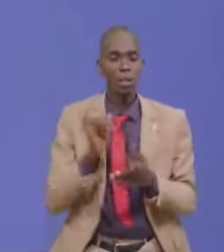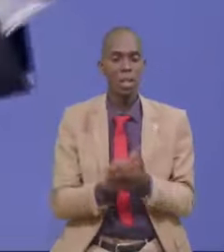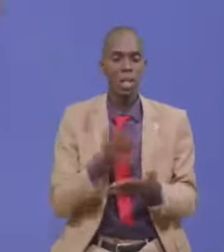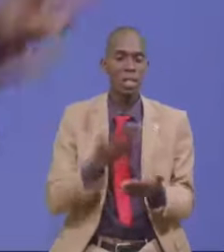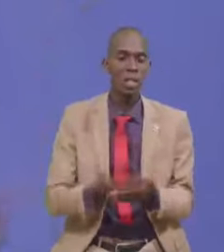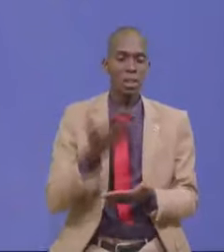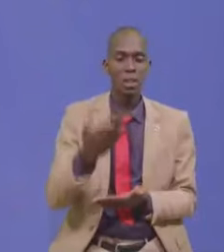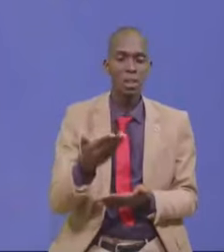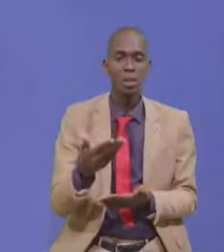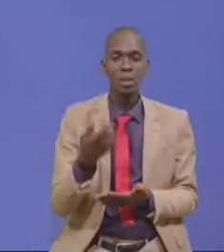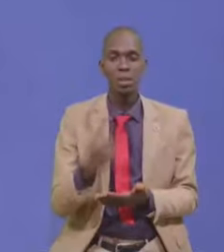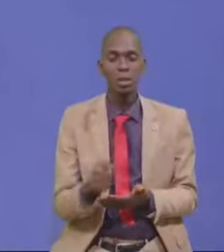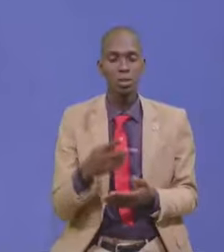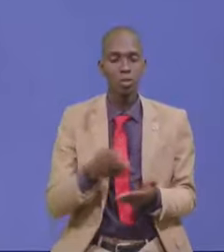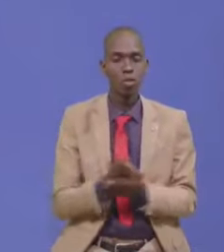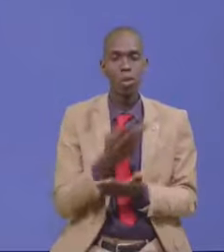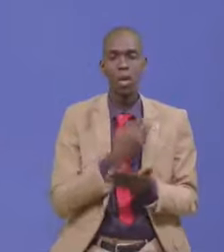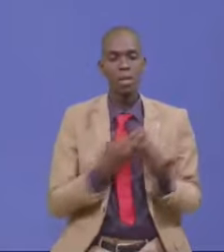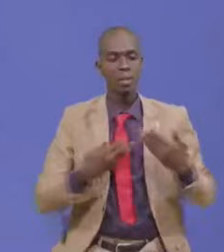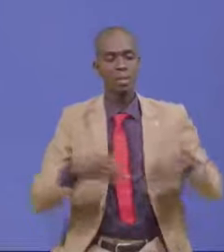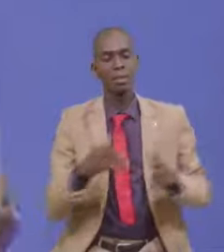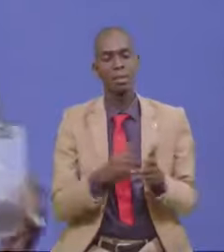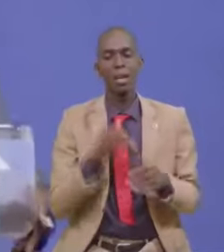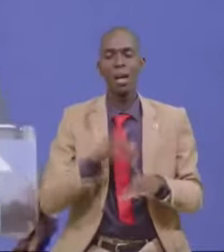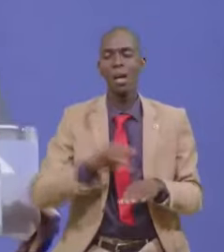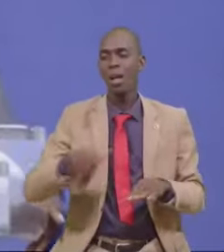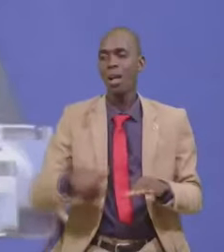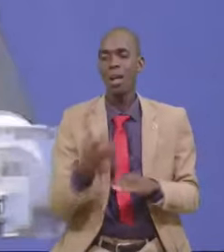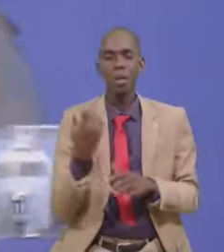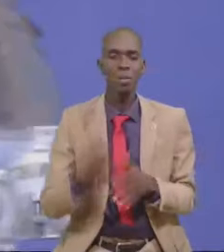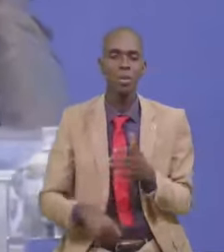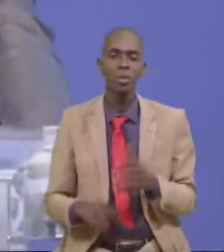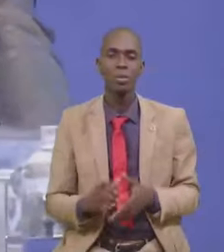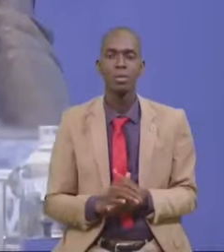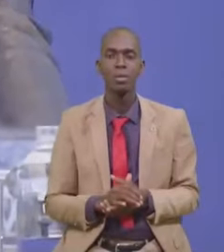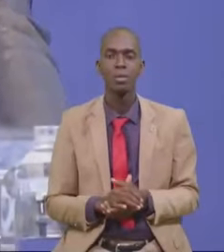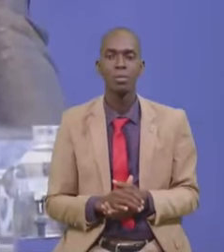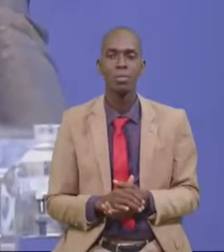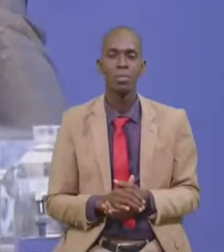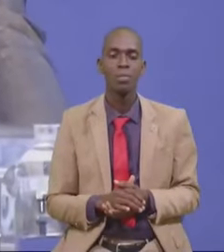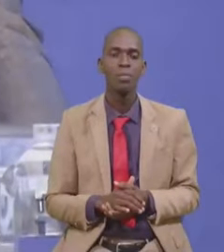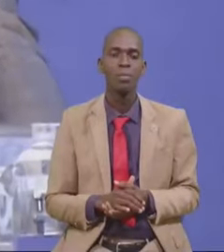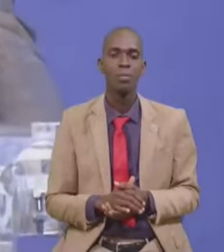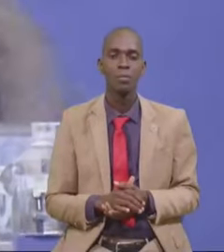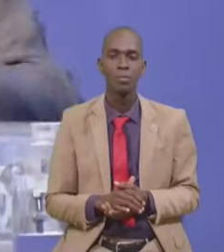La tragédie, le traumatisme, ou ceux-là qui vendent la vérité à n'importe quel prix.